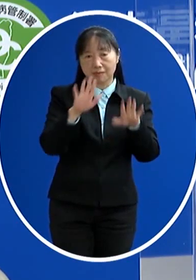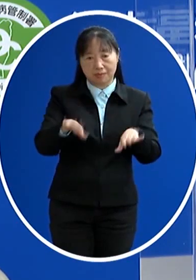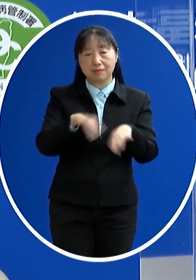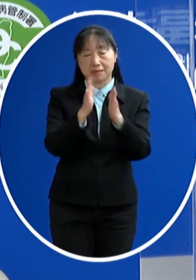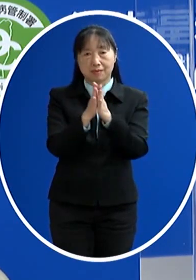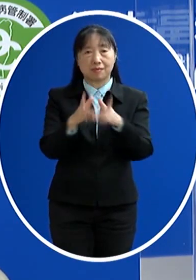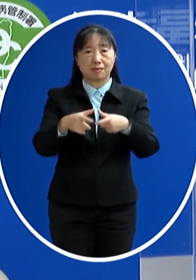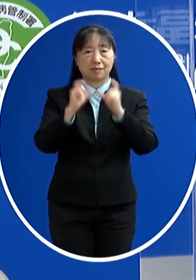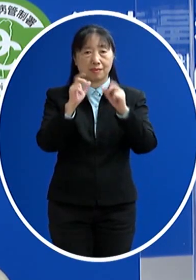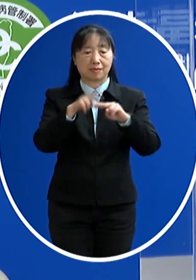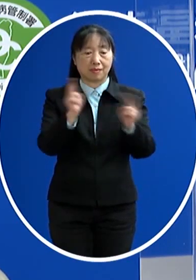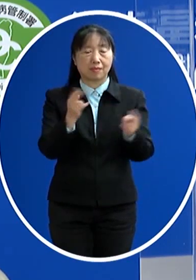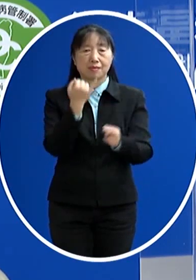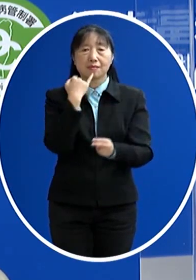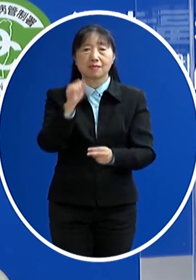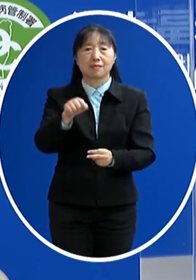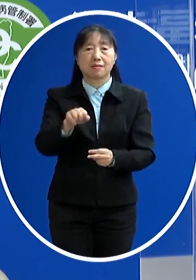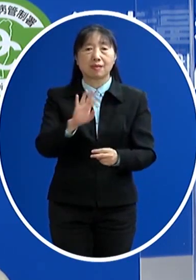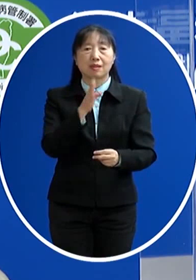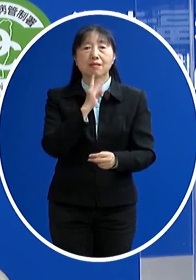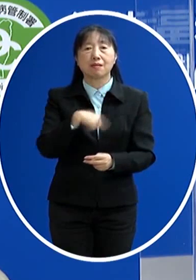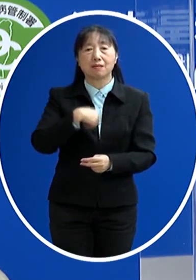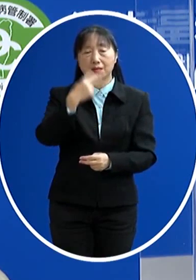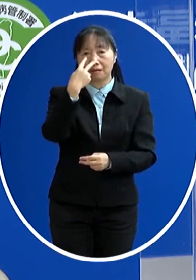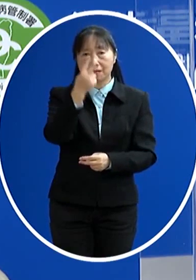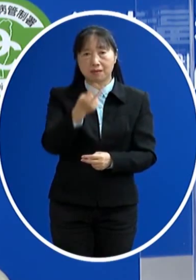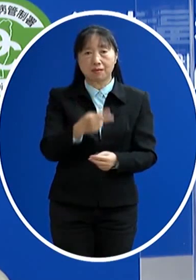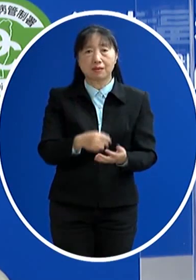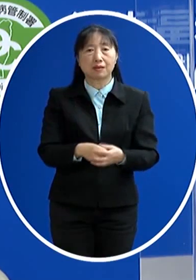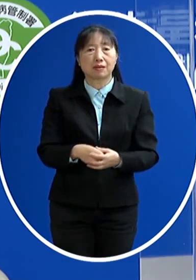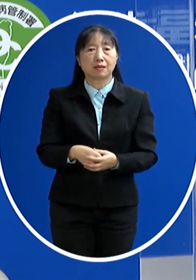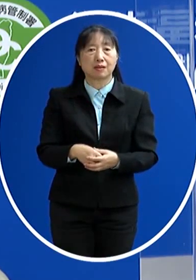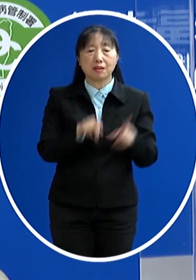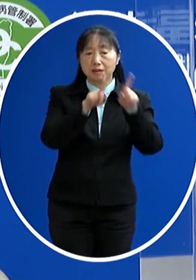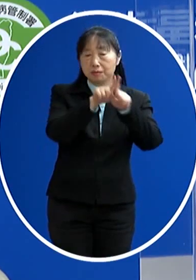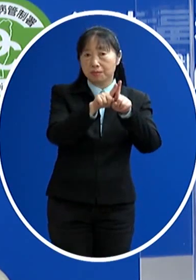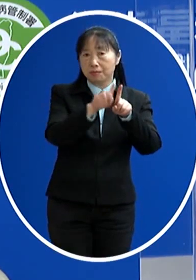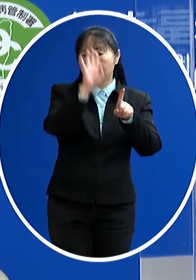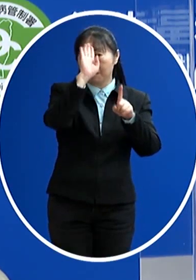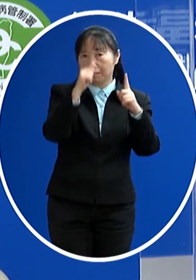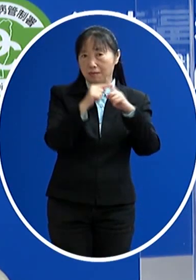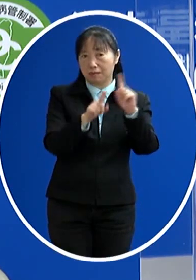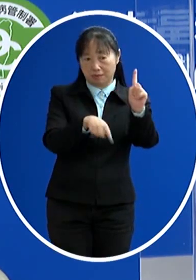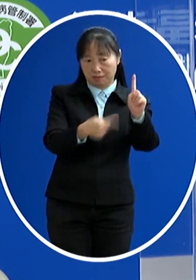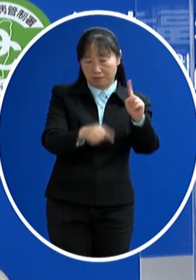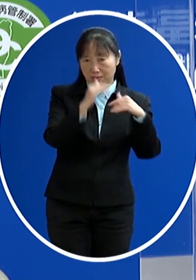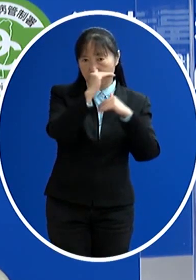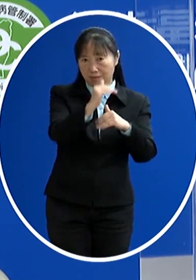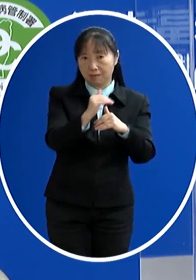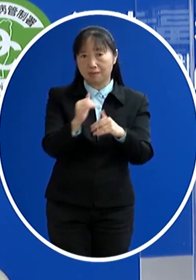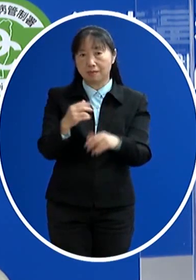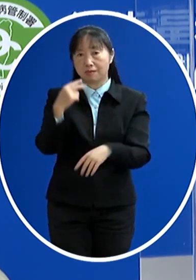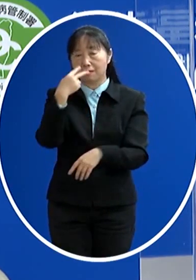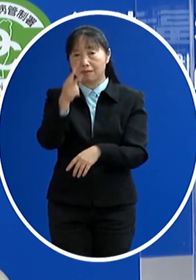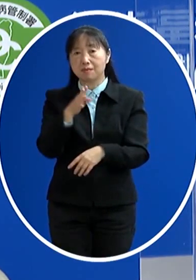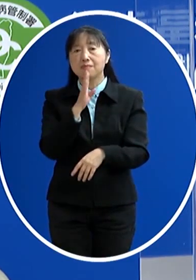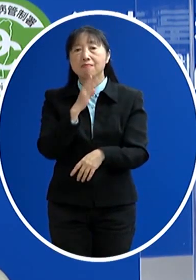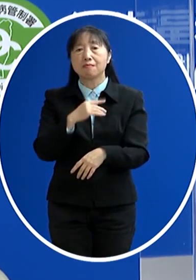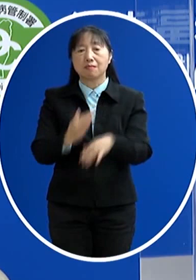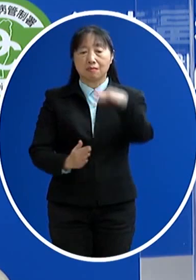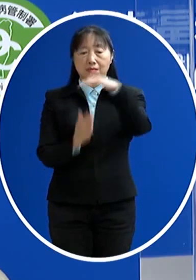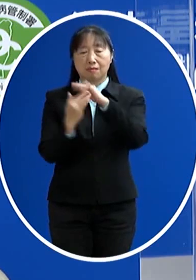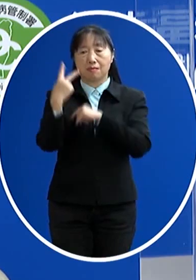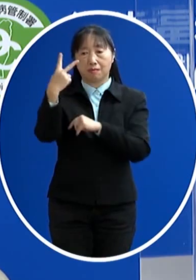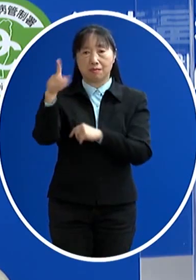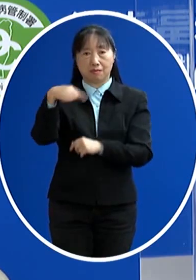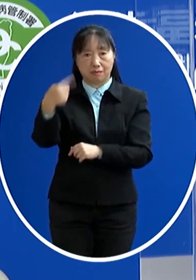是那个陪病者一人那探病的应该是每天一个时段那至多2名访客